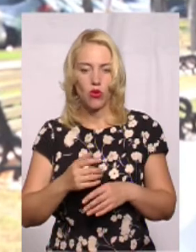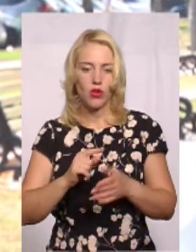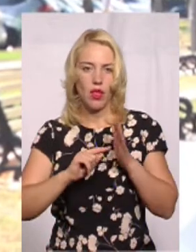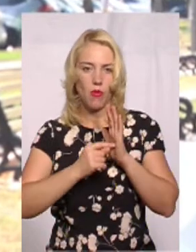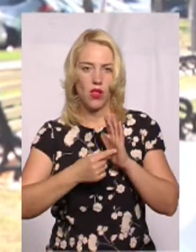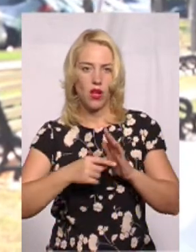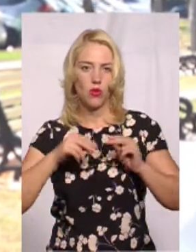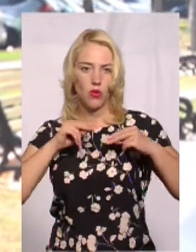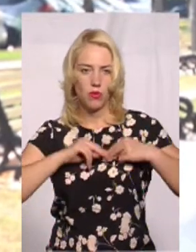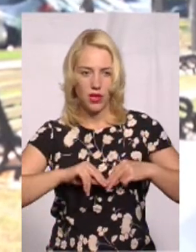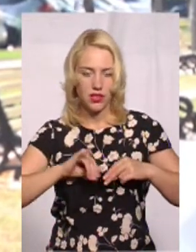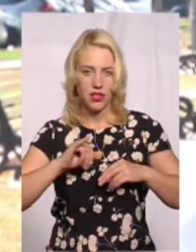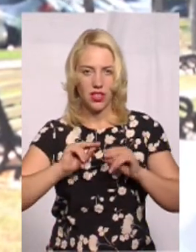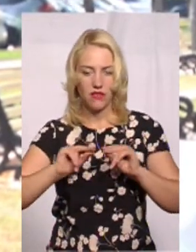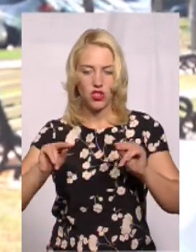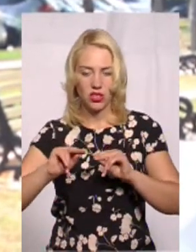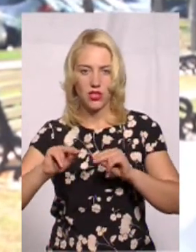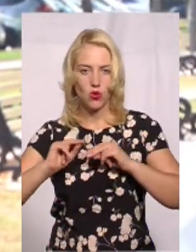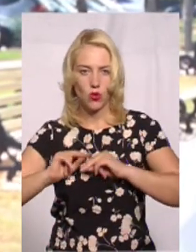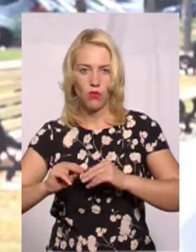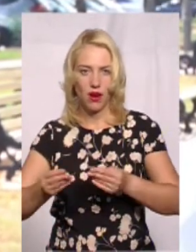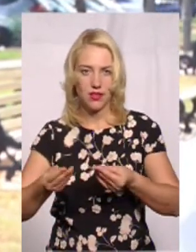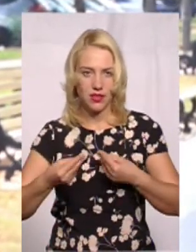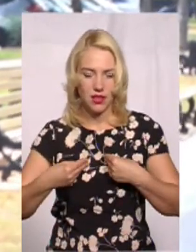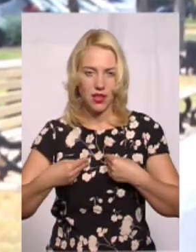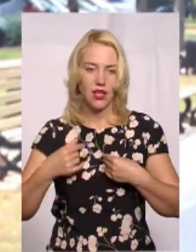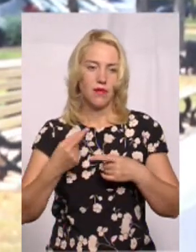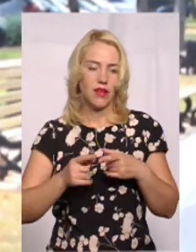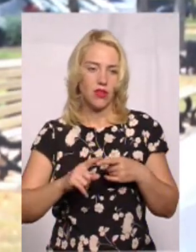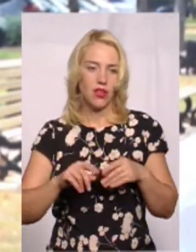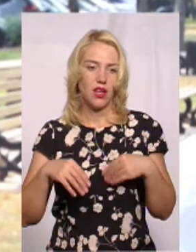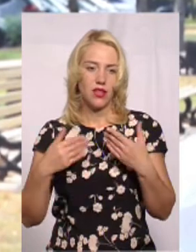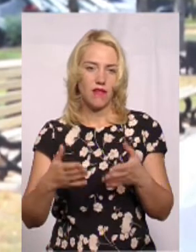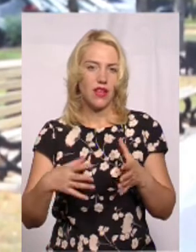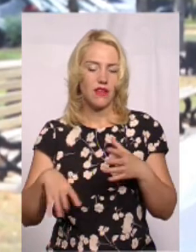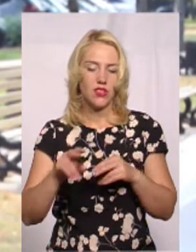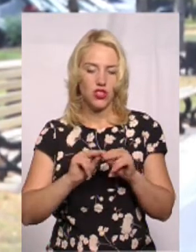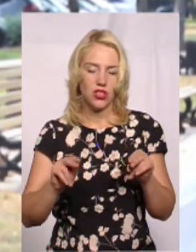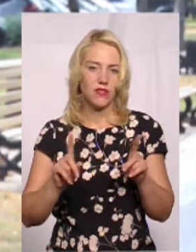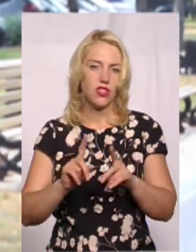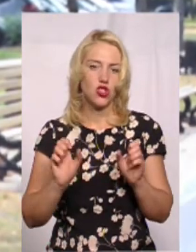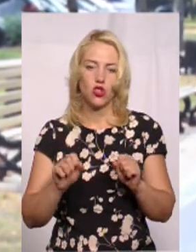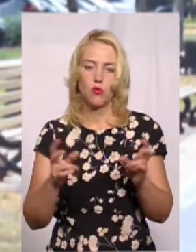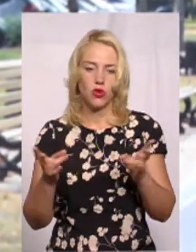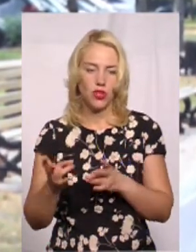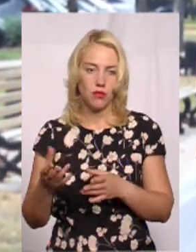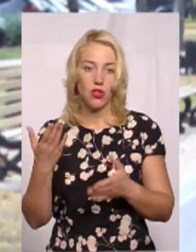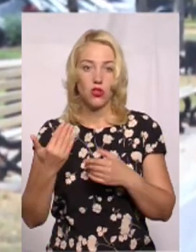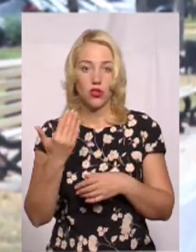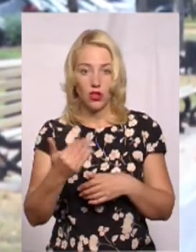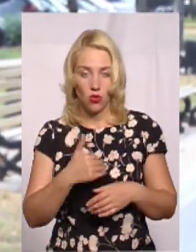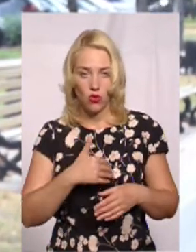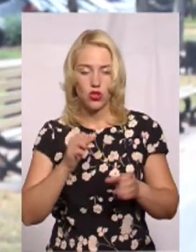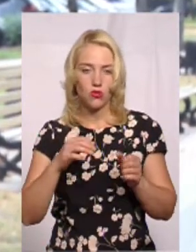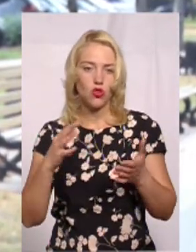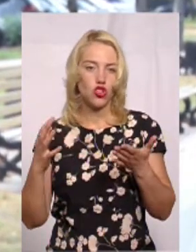звісно, за допомогою вчительської праці. Вони надавали все, що потрібно. Тобто, якщо ти хочеш, то можеш